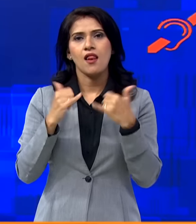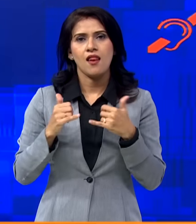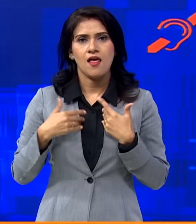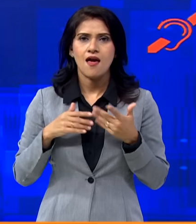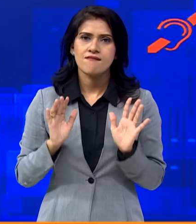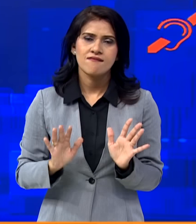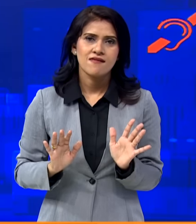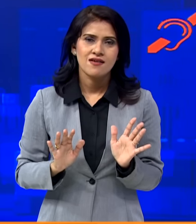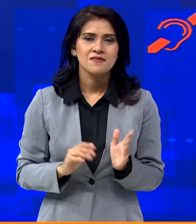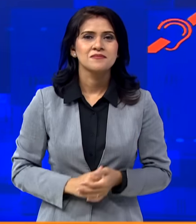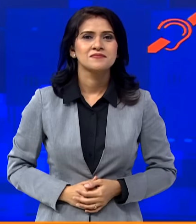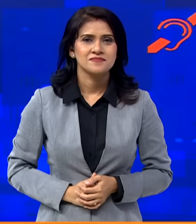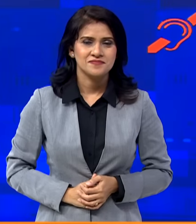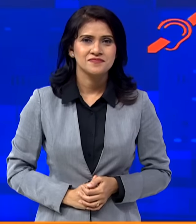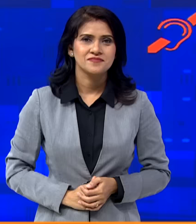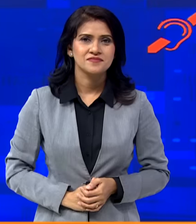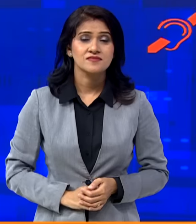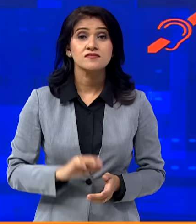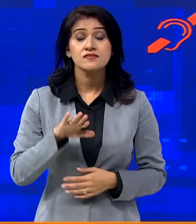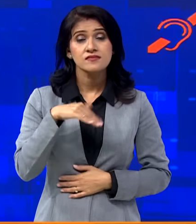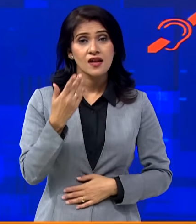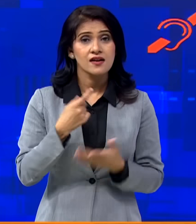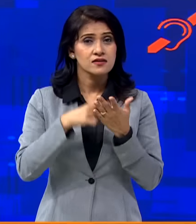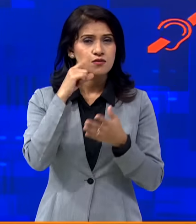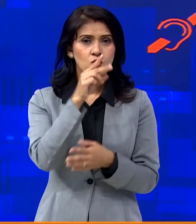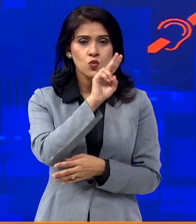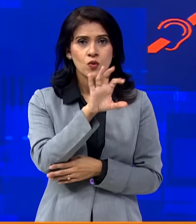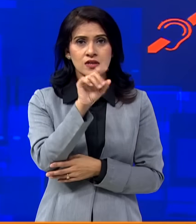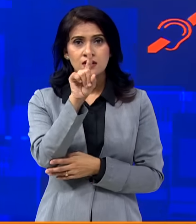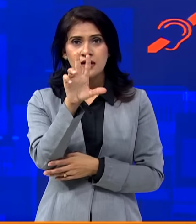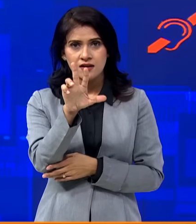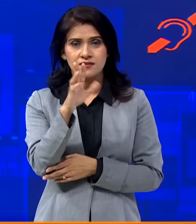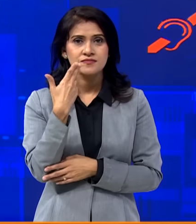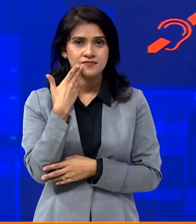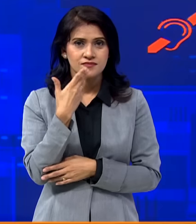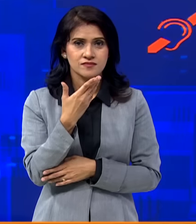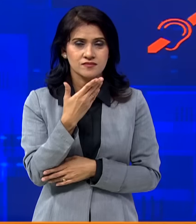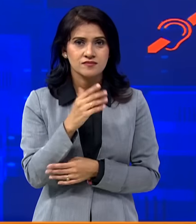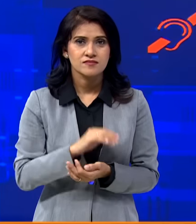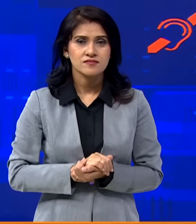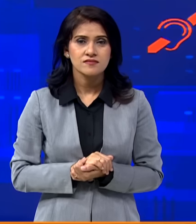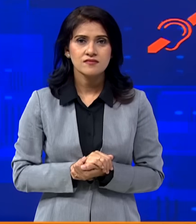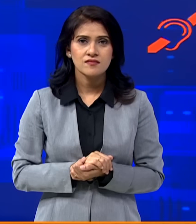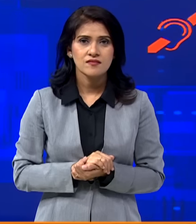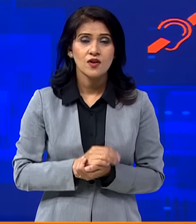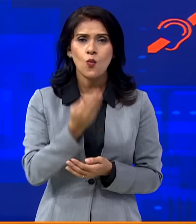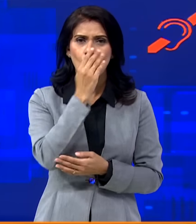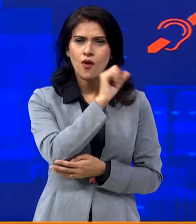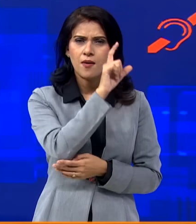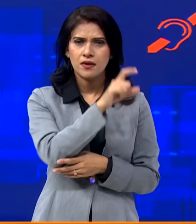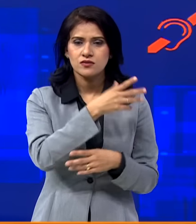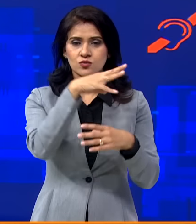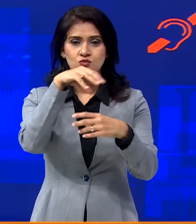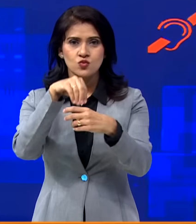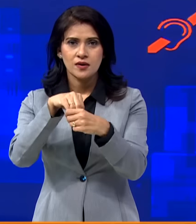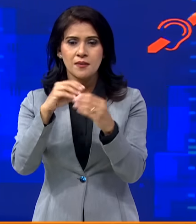बोलता 2018 में आपने कहा कि अगर हाफिज सईद भी बीजेपी जवाइन कर ले तो यह